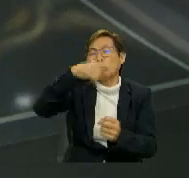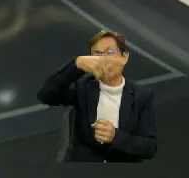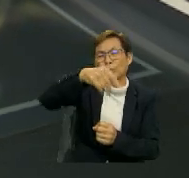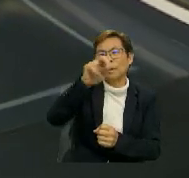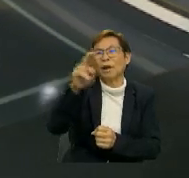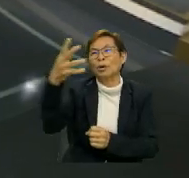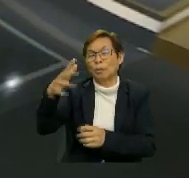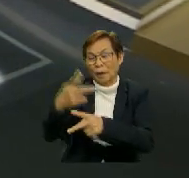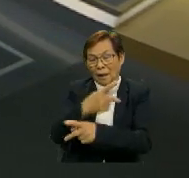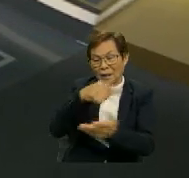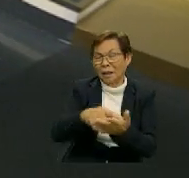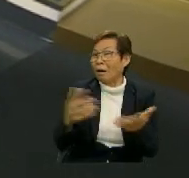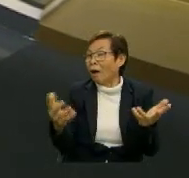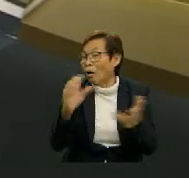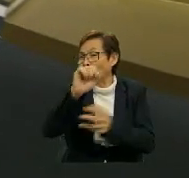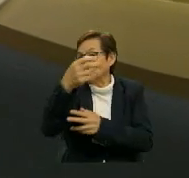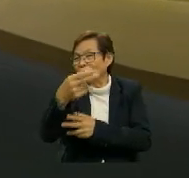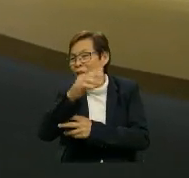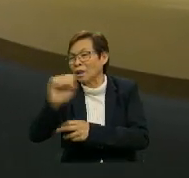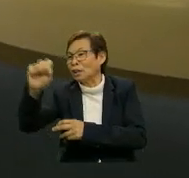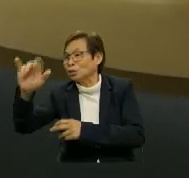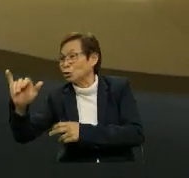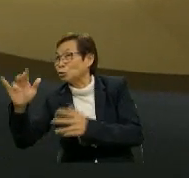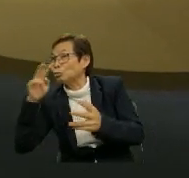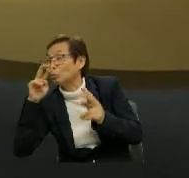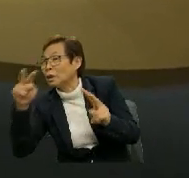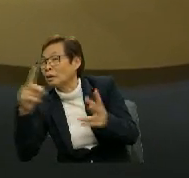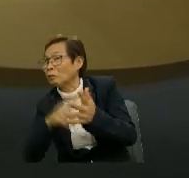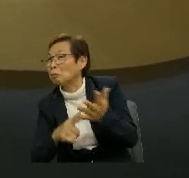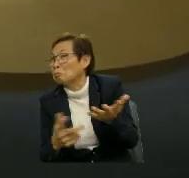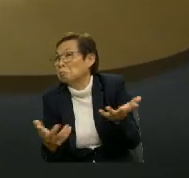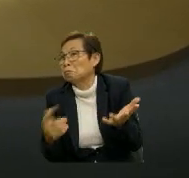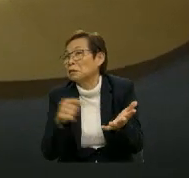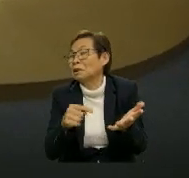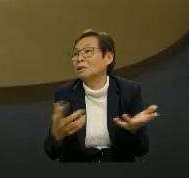PRU ke-15 kali ini. Bagaimana Syaril dan juga Syu pada perkara ini? Oh, iya ke?